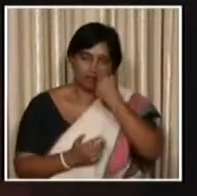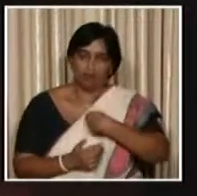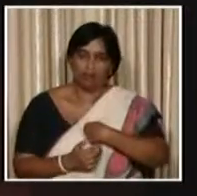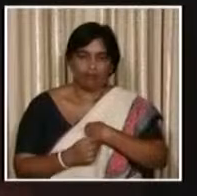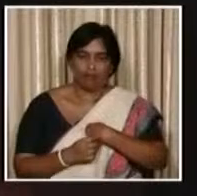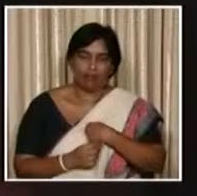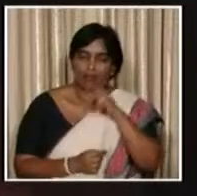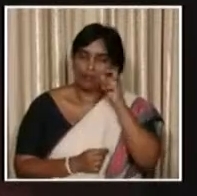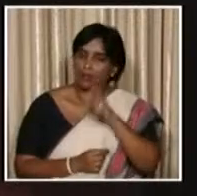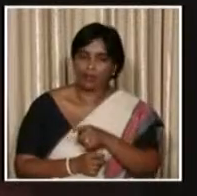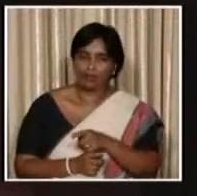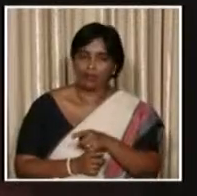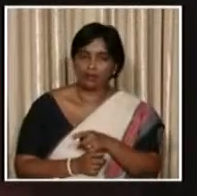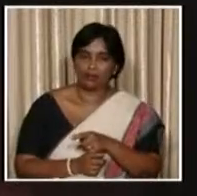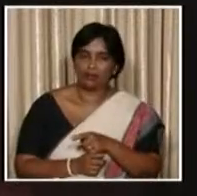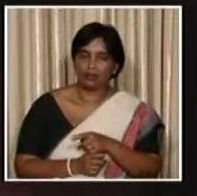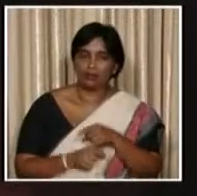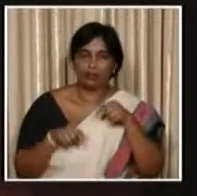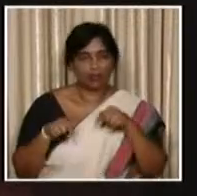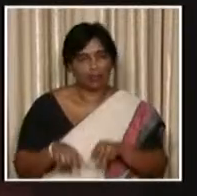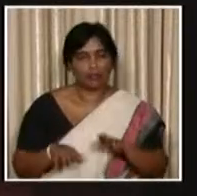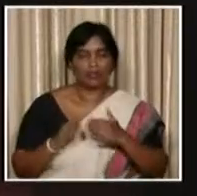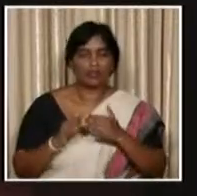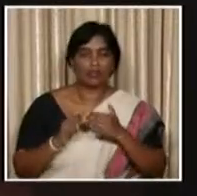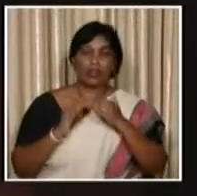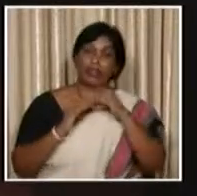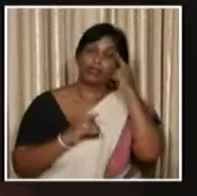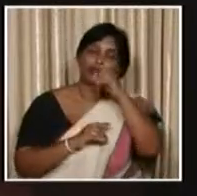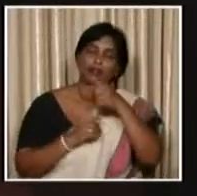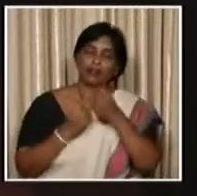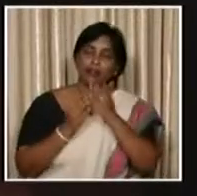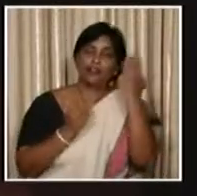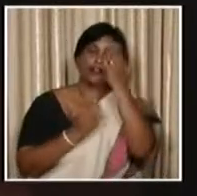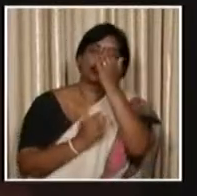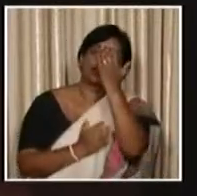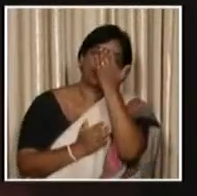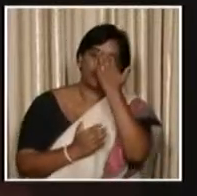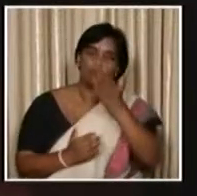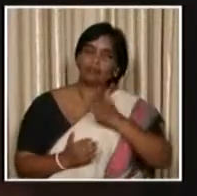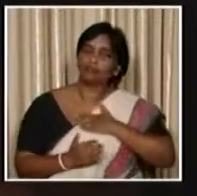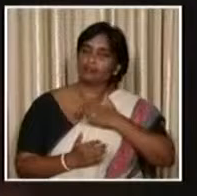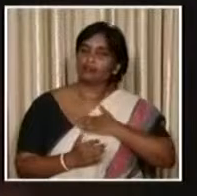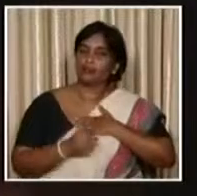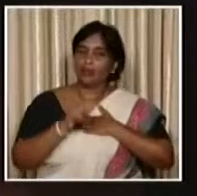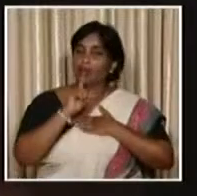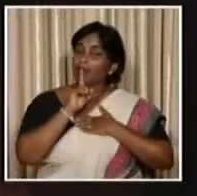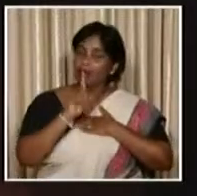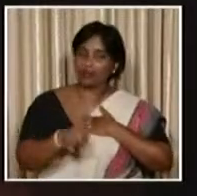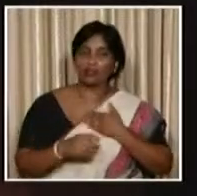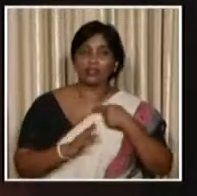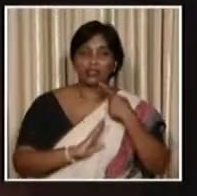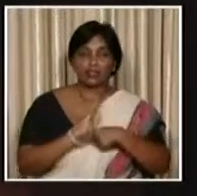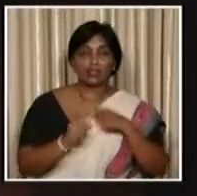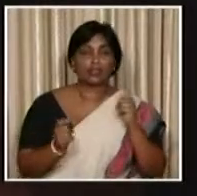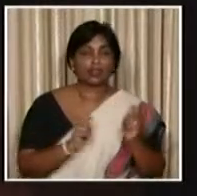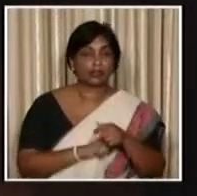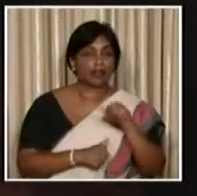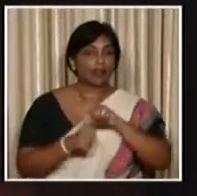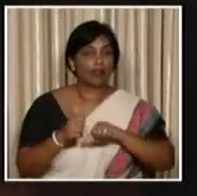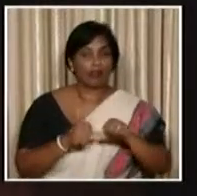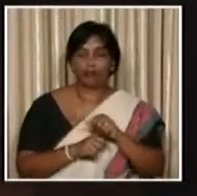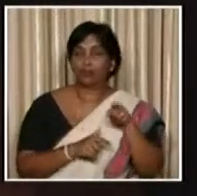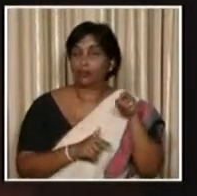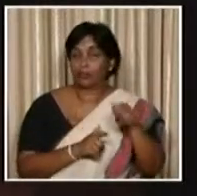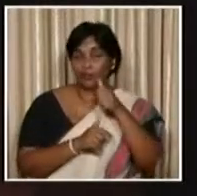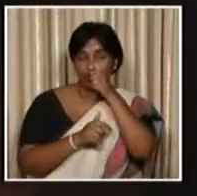පොඩ්ඩක් විමසලා බලන්න. මෙතන බැරි නම් මන්දිරයට ගිහිල්ලා කඩපත ඉස්සරහට ගිහිල්ලා පපුවට තට්ටු කරලා අහන්න. ශ්‍රී ලංකා ක්‍රිකට් ආයතනයේ